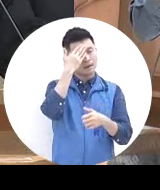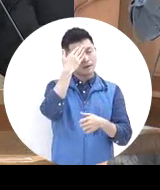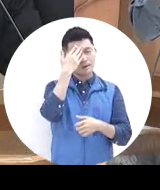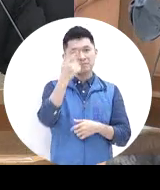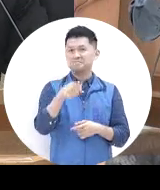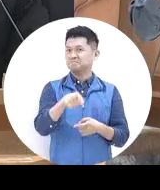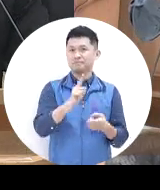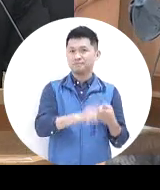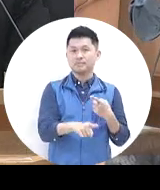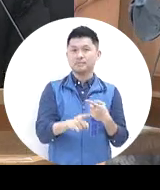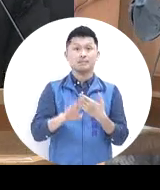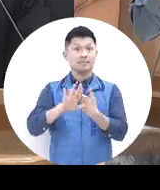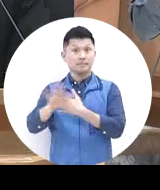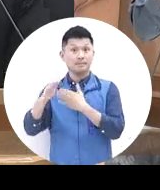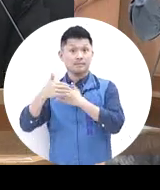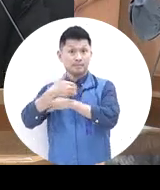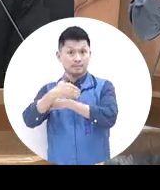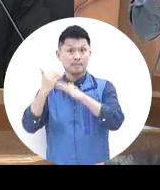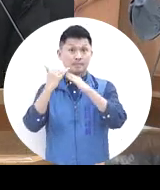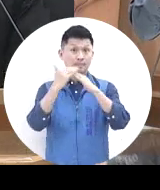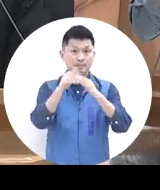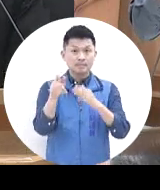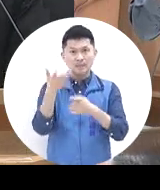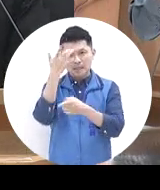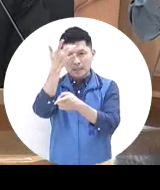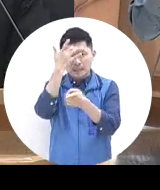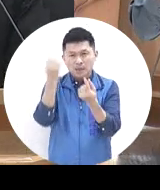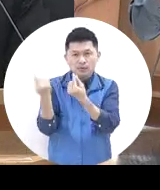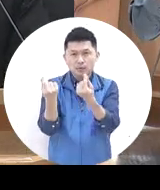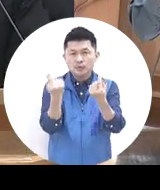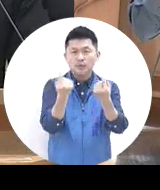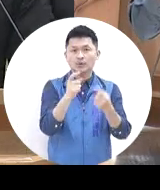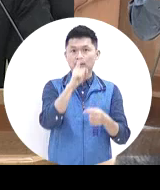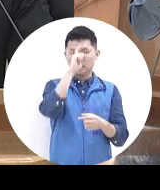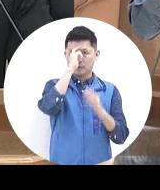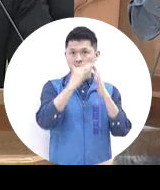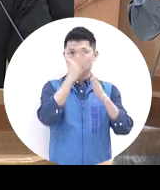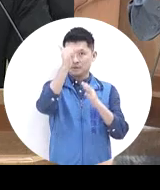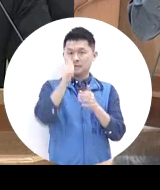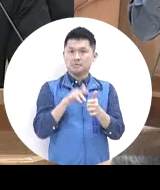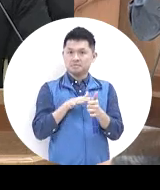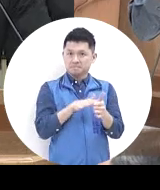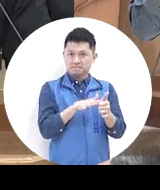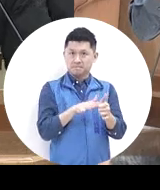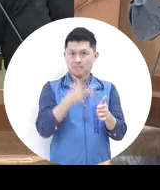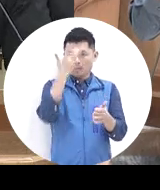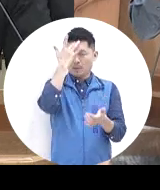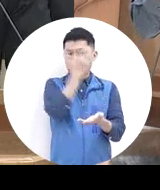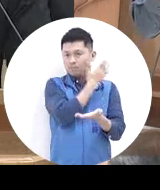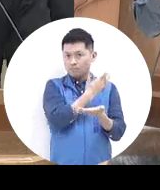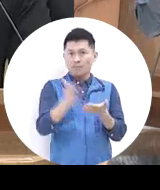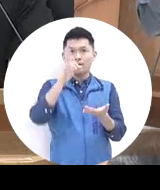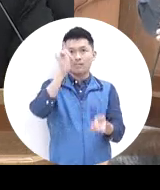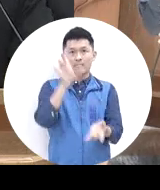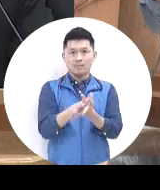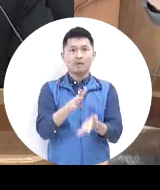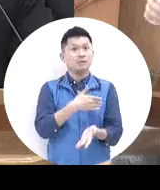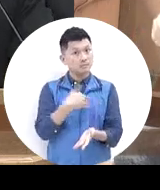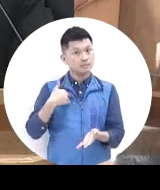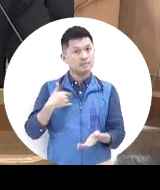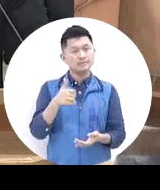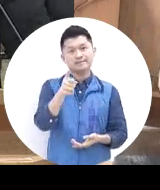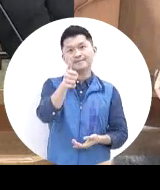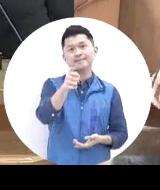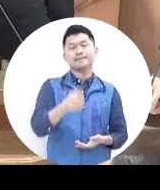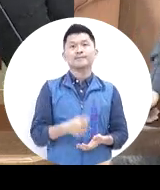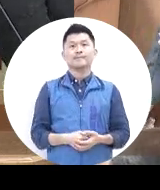的县市都有面临的问题，我希望说在市长你们的一名领导之下，可以把这个问题一次把它解决，好不好？好，